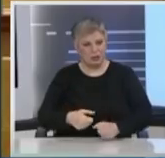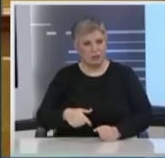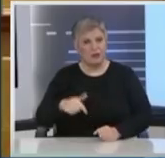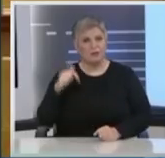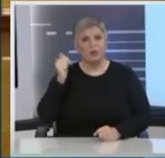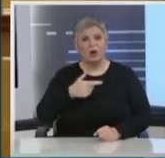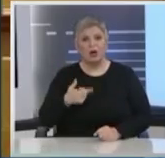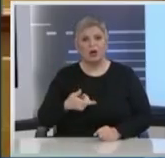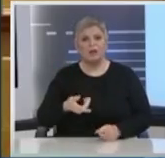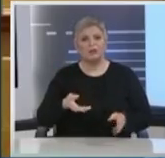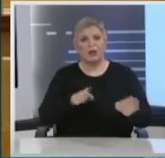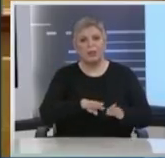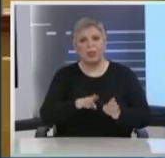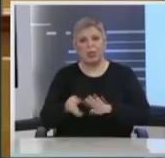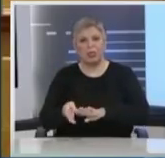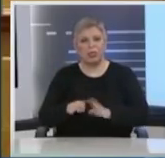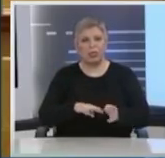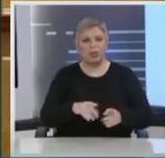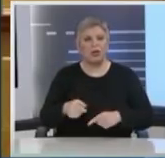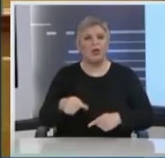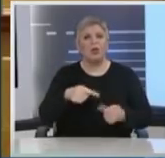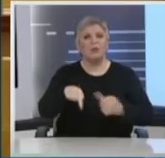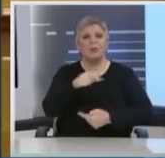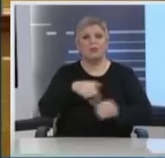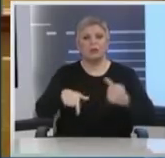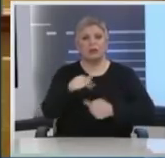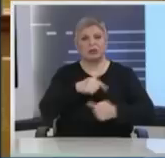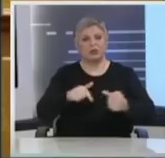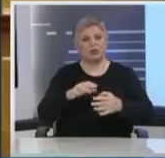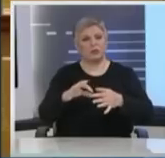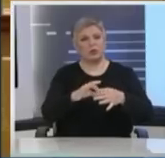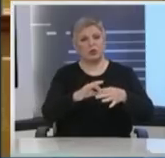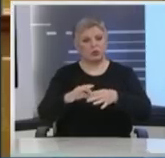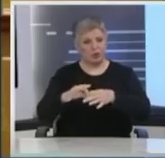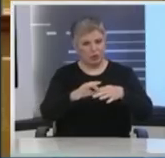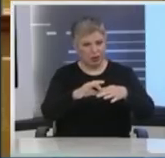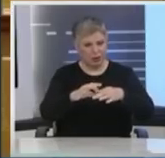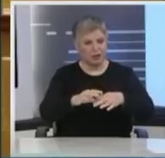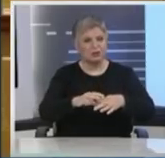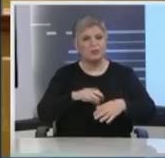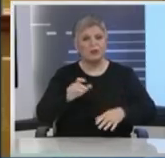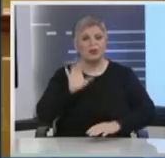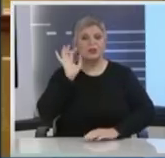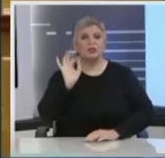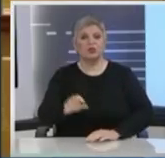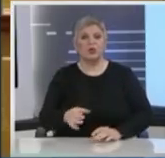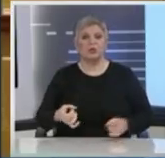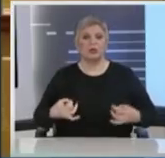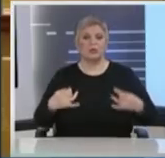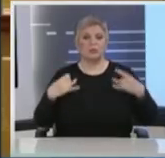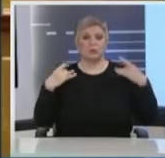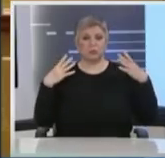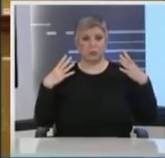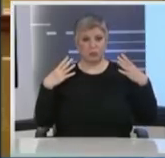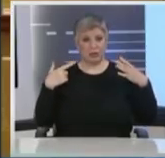στην αλληλοκάλυψη, που στάθηκε στη συνεργασία προκειμένου να απαλλαγούν, να απαλλάξουν οι μεν